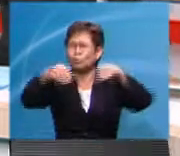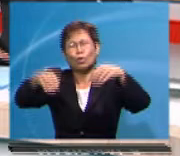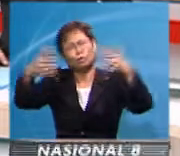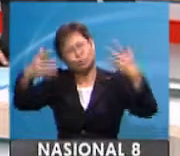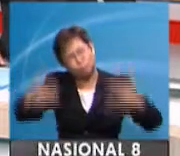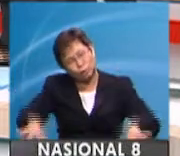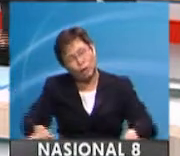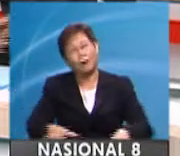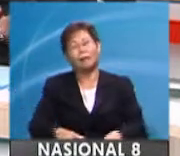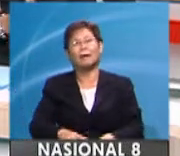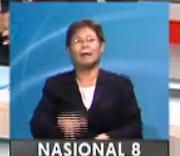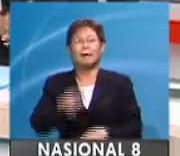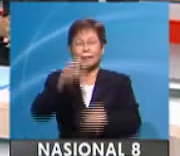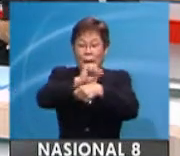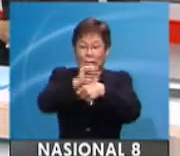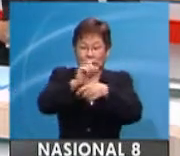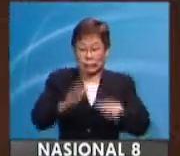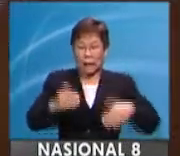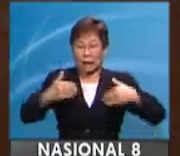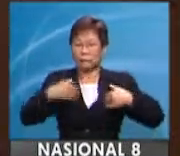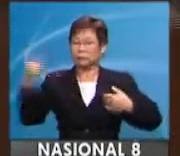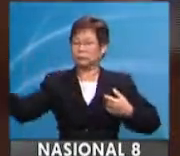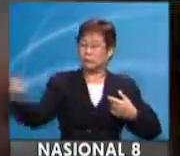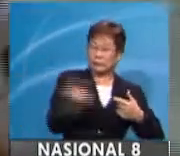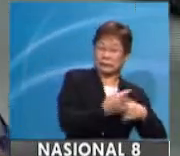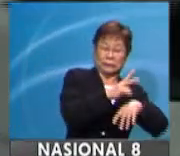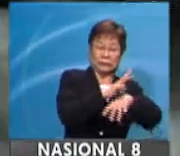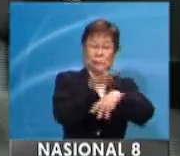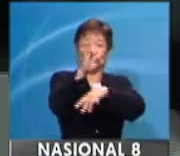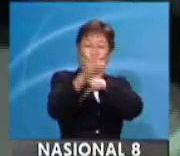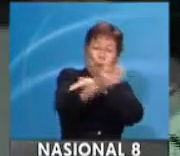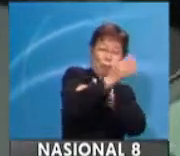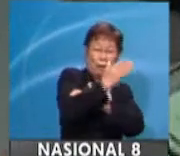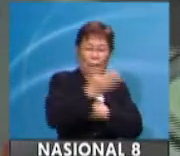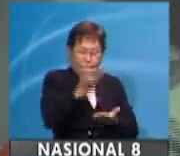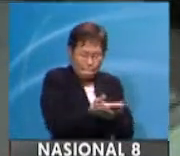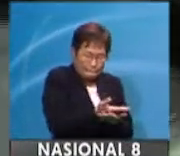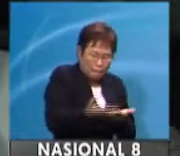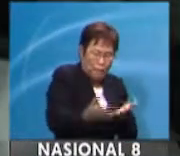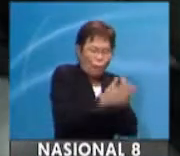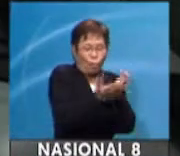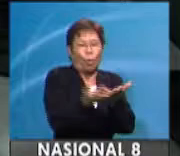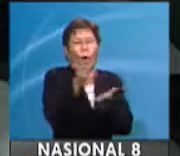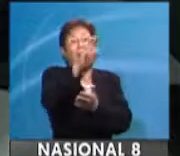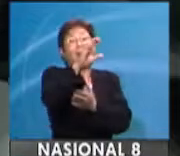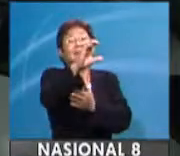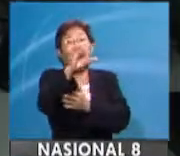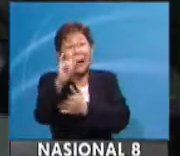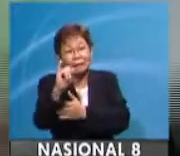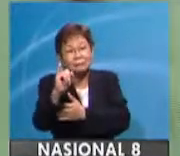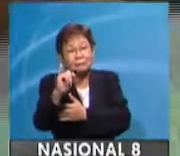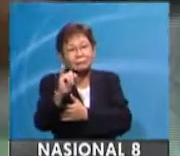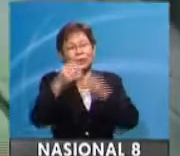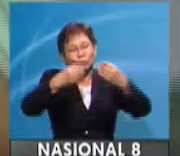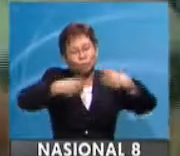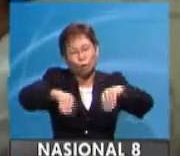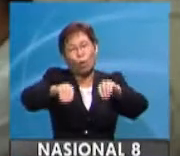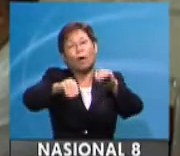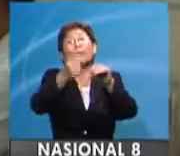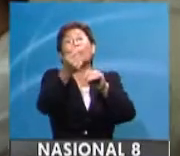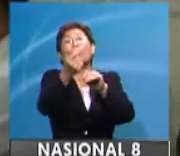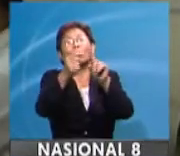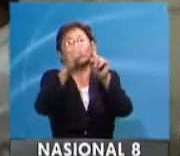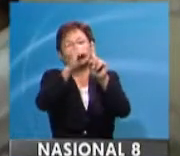ini dan menurut petugasnya ada yang datang seawal 7 pagi bagi mendapatkan buku laporan berkenaan yang dijual pada